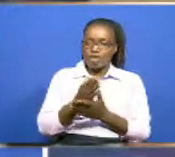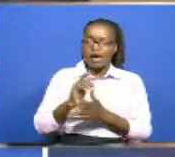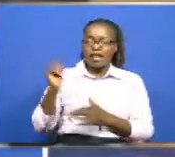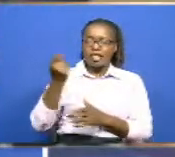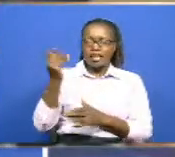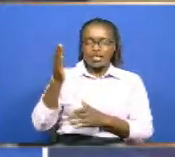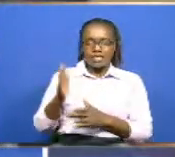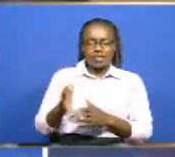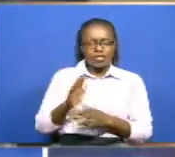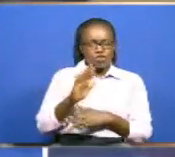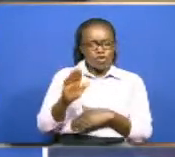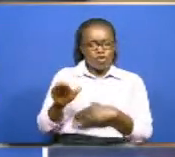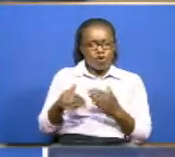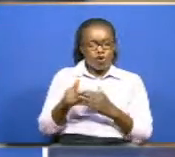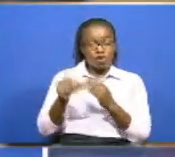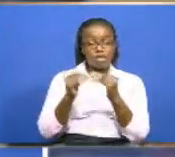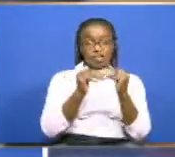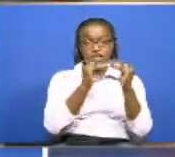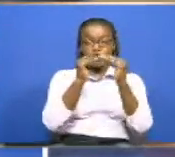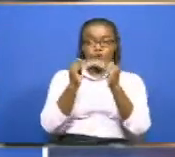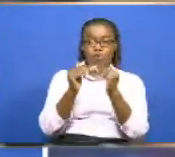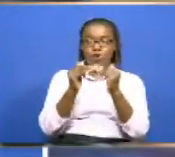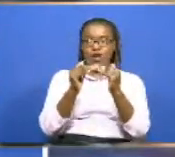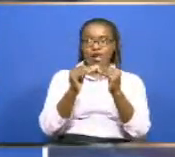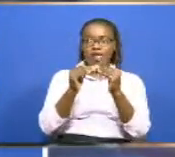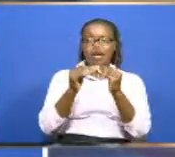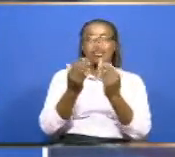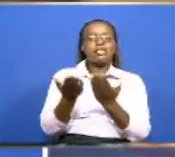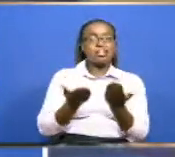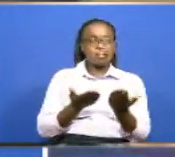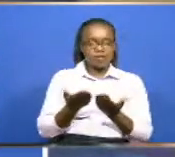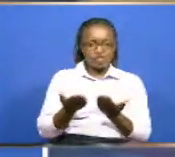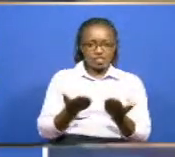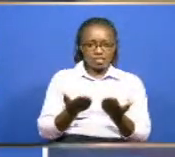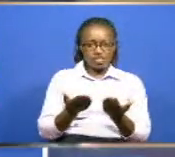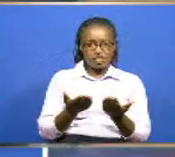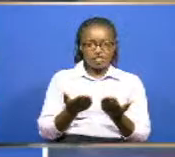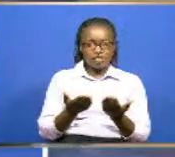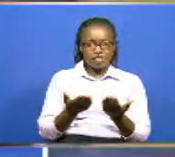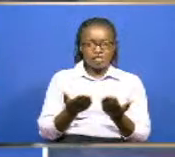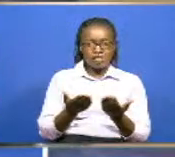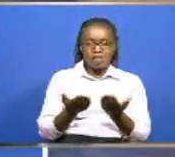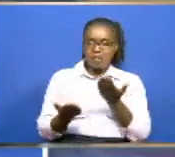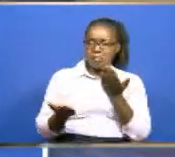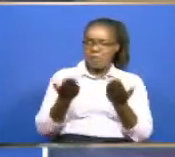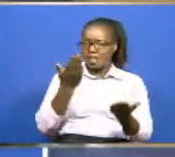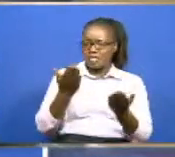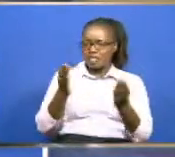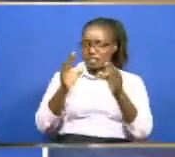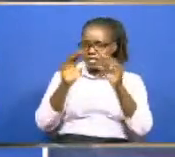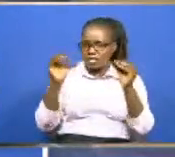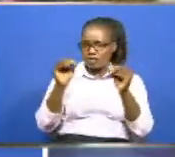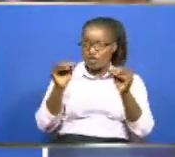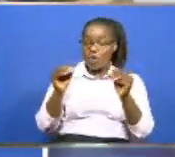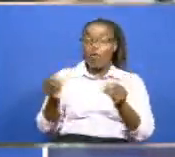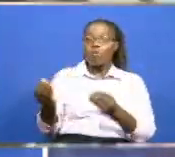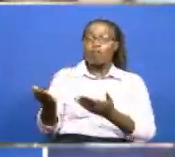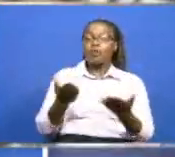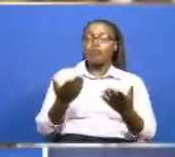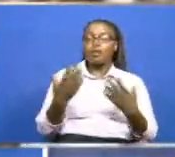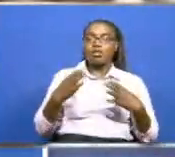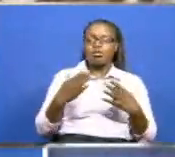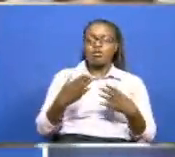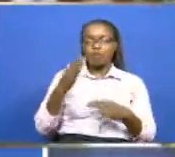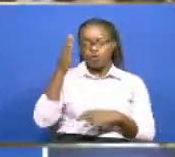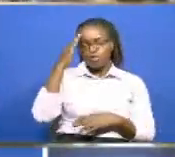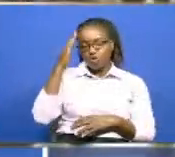are given equal rights in terms of services so that we don't have imbalances caused by people deliberately. Wakati